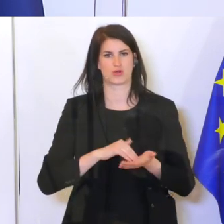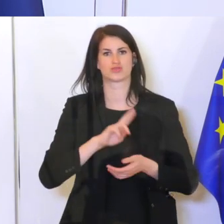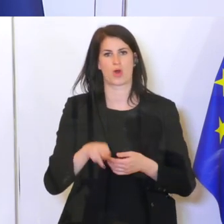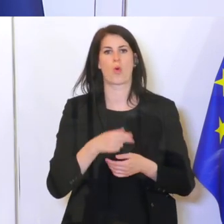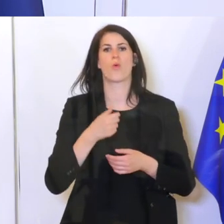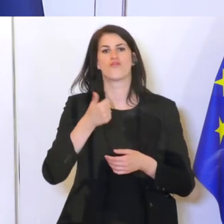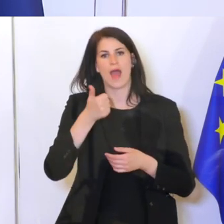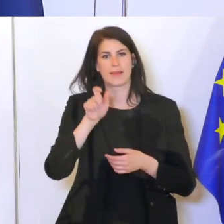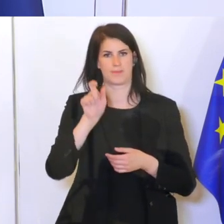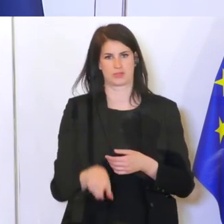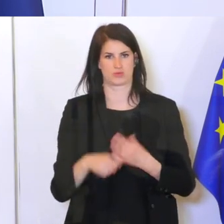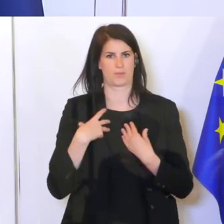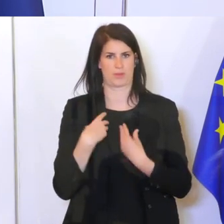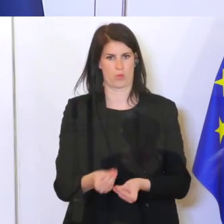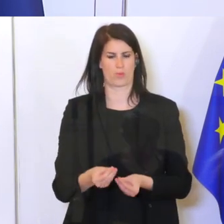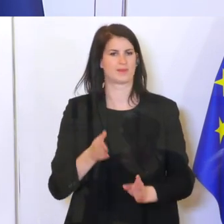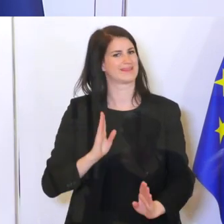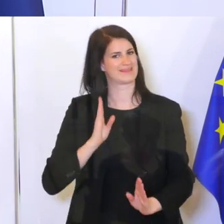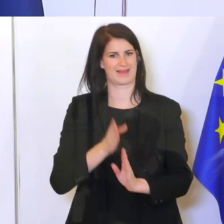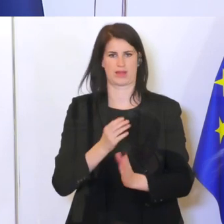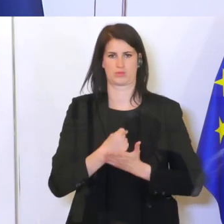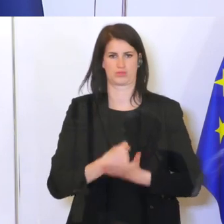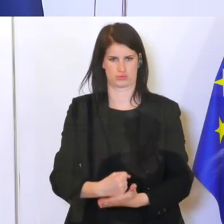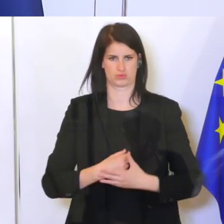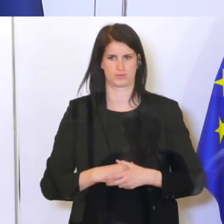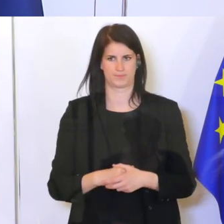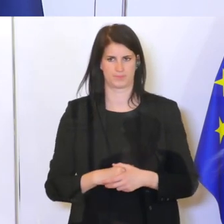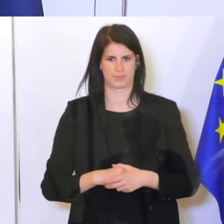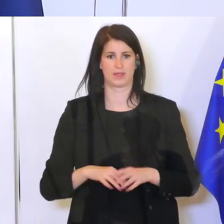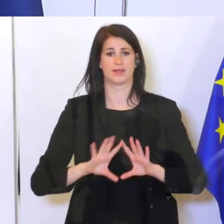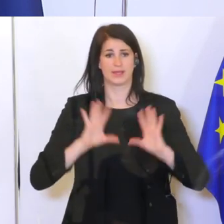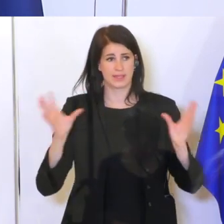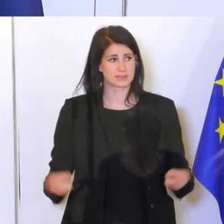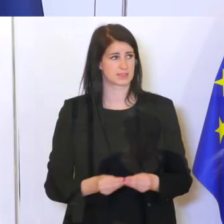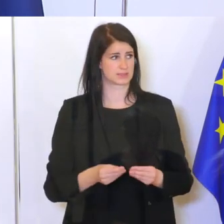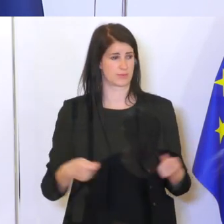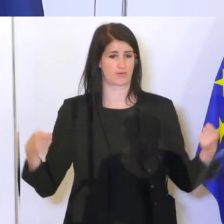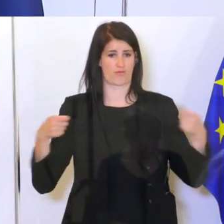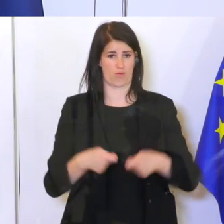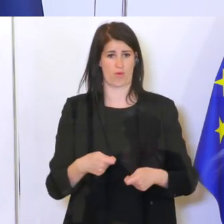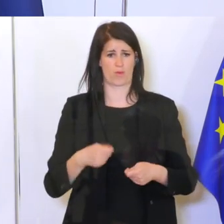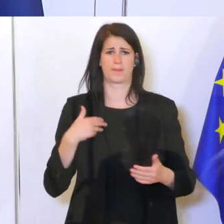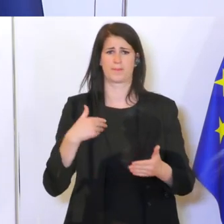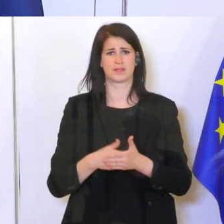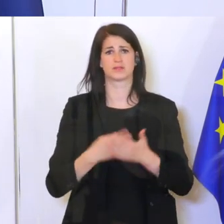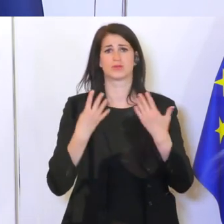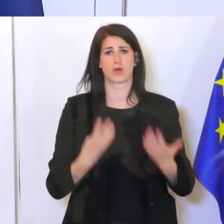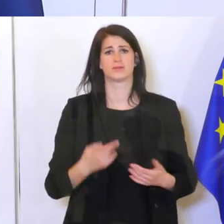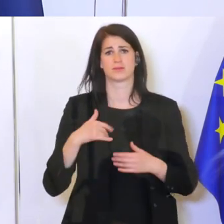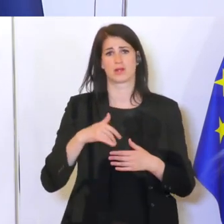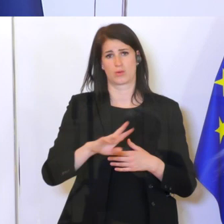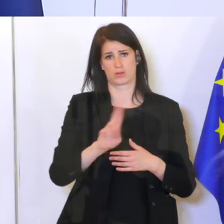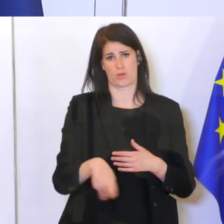und Künstler als direkte Unterstützung. Insgesamt wird der Fonds mit bis zu 90 Millionen